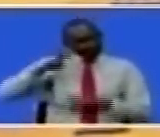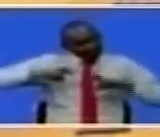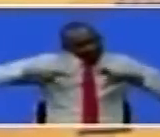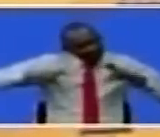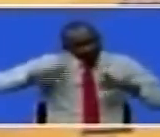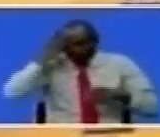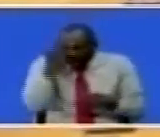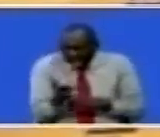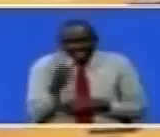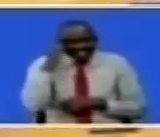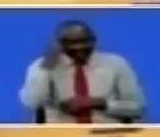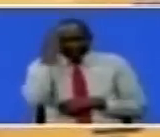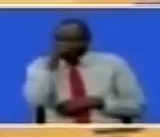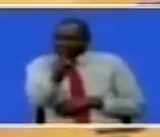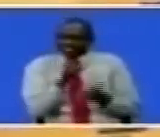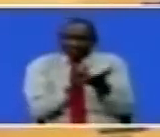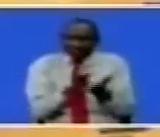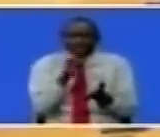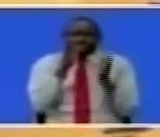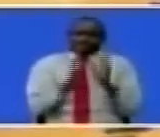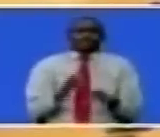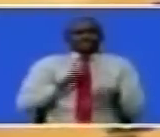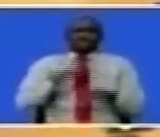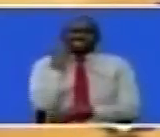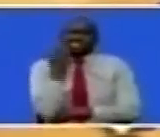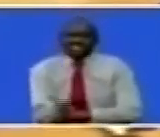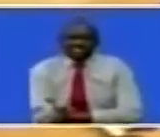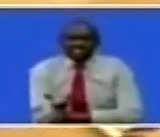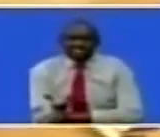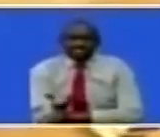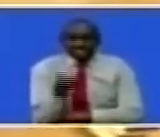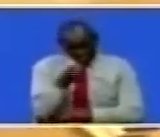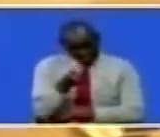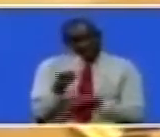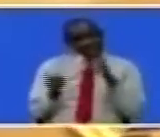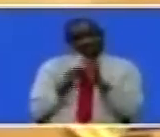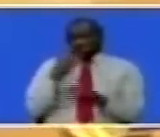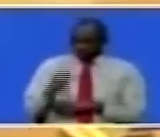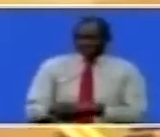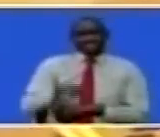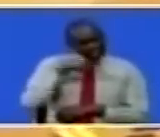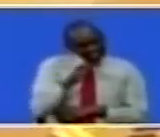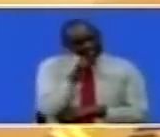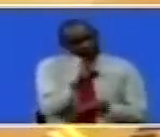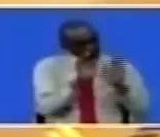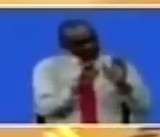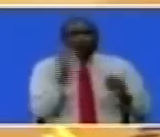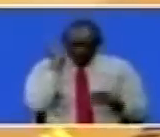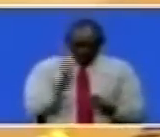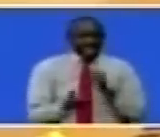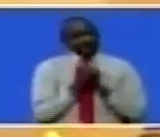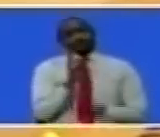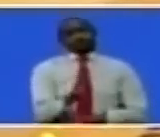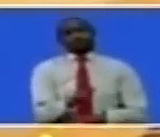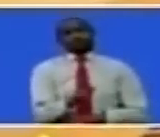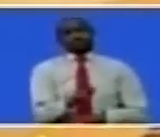sababu zilizopelekea afisa huyo kusimamishwa kazi baada ya kuugua. Idara hiyo imemhakikishia afisa huyo kuwa atasaidiwa